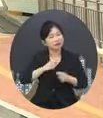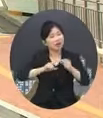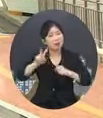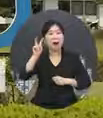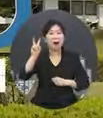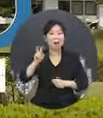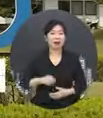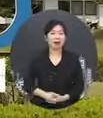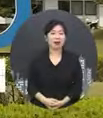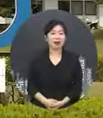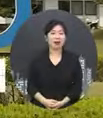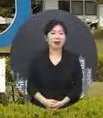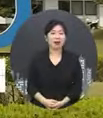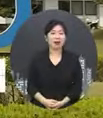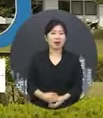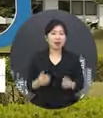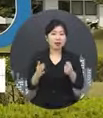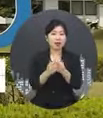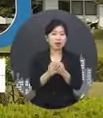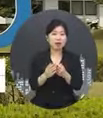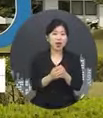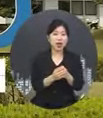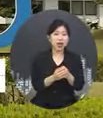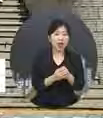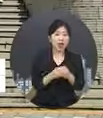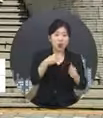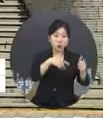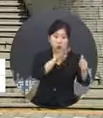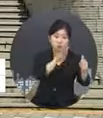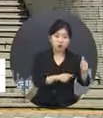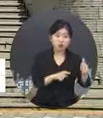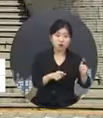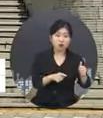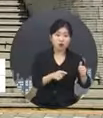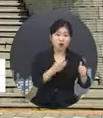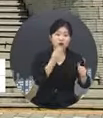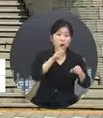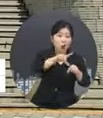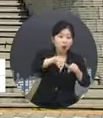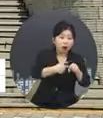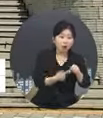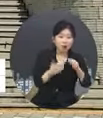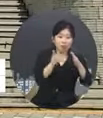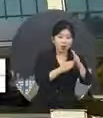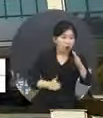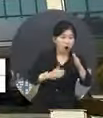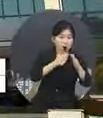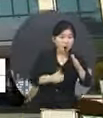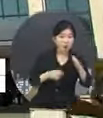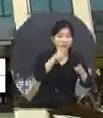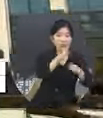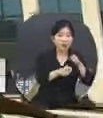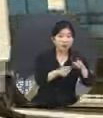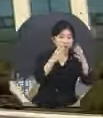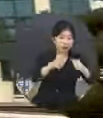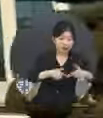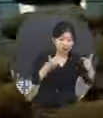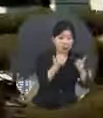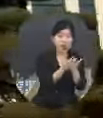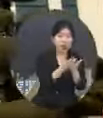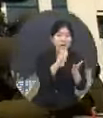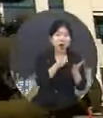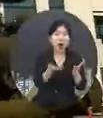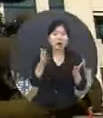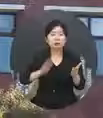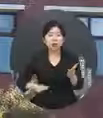중심으로 정시모집 확대를 공부했지만 지역 대학들은 수시모집을 늘리고 있는 4 대학의